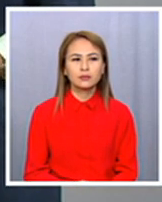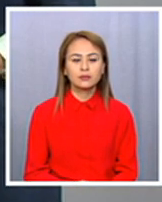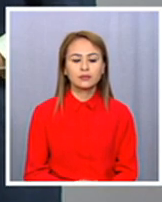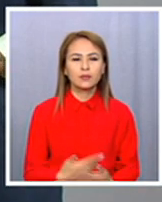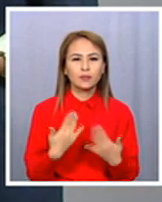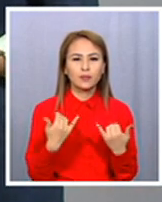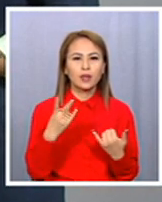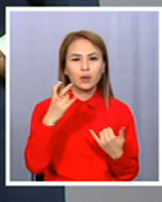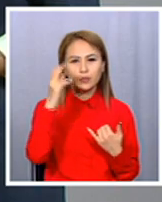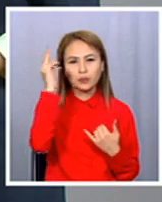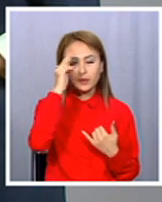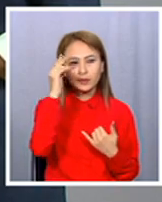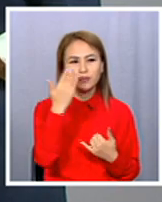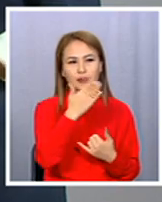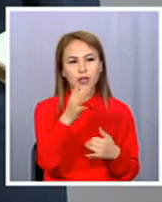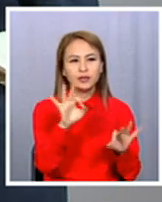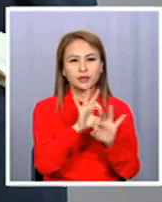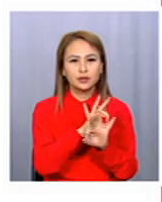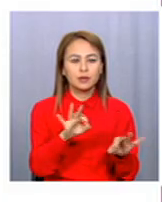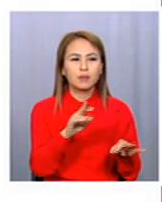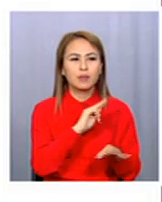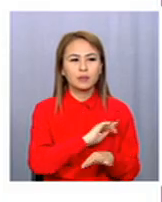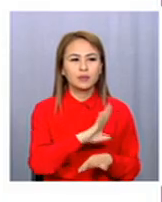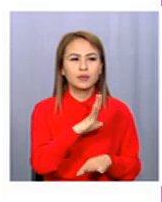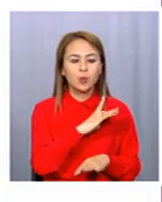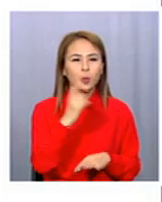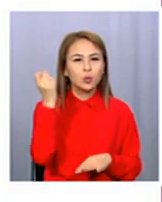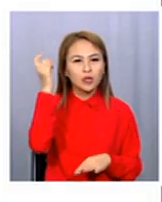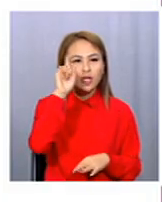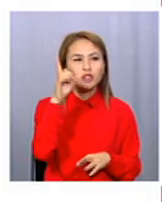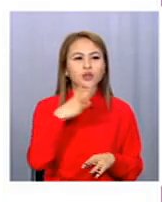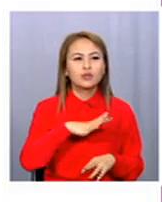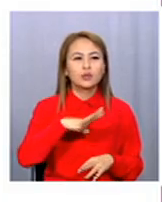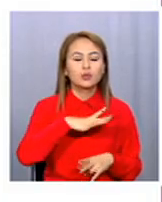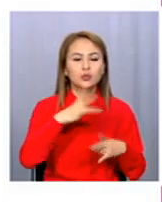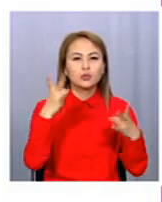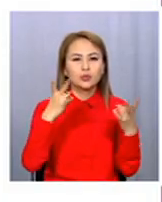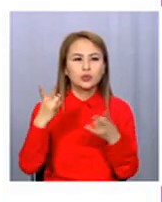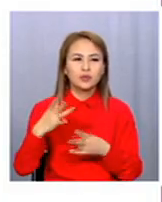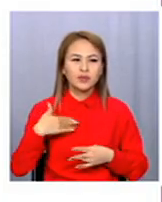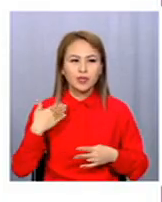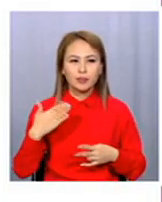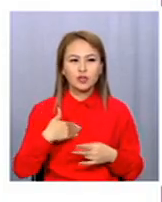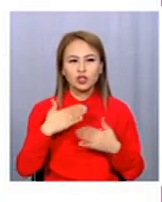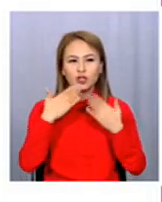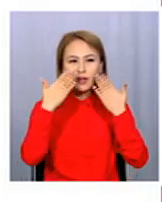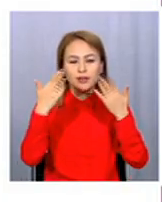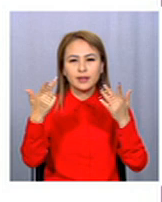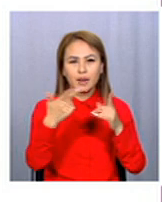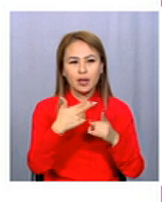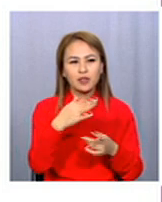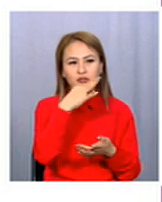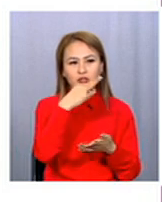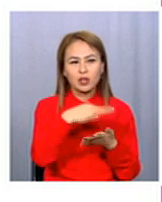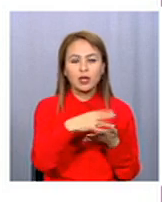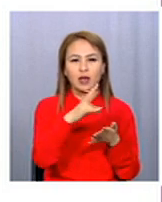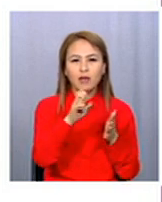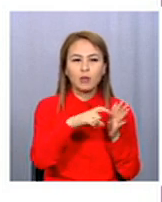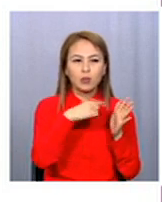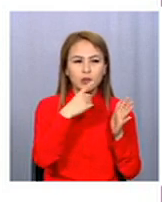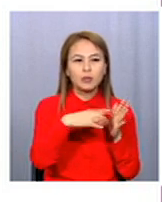Сегодня на уроке, ребята, вы отлично поработали. Вы узнали, для чего нужны витамины, читали тексты, отвечали на